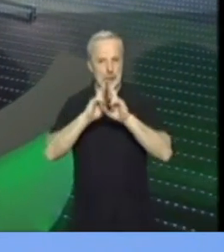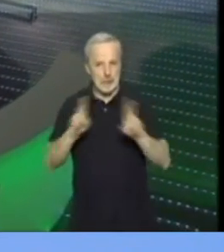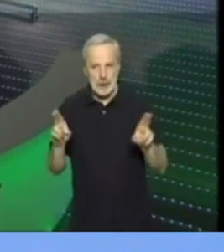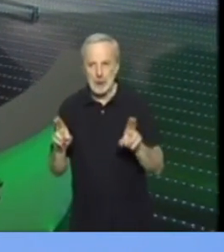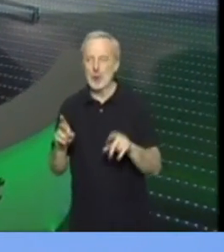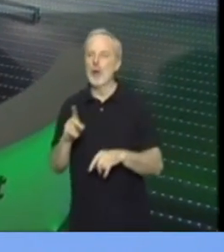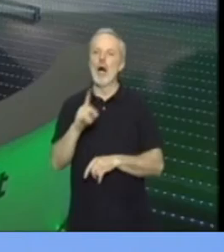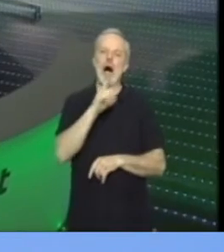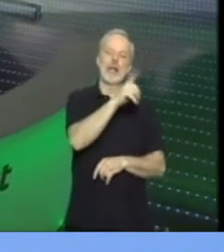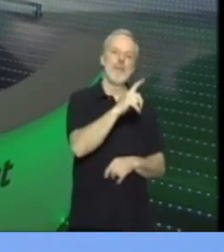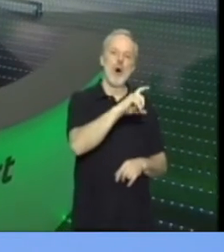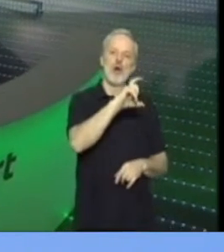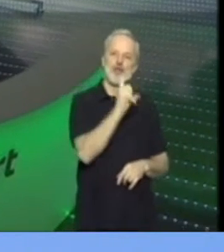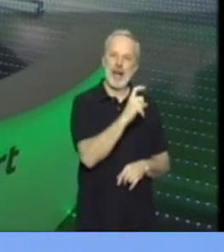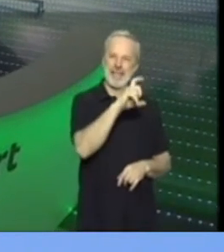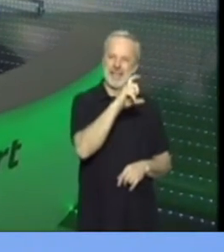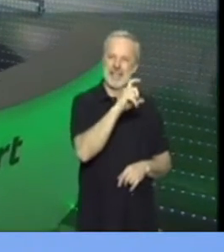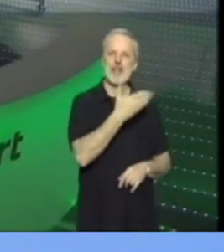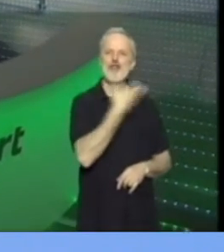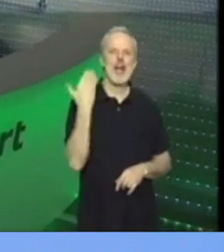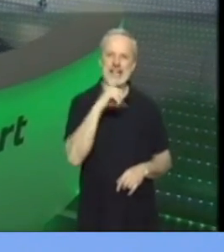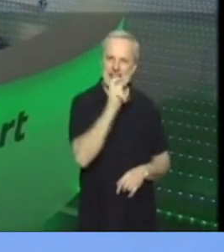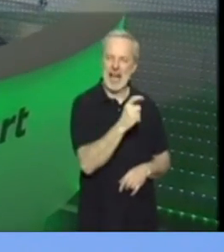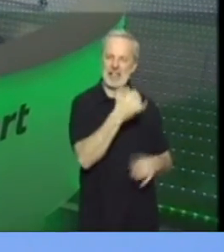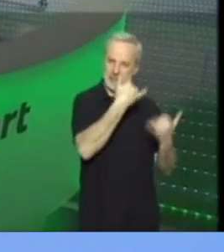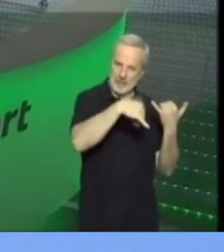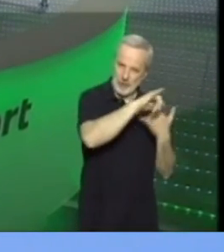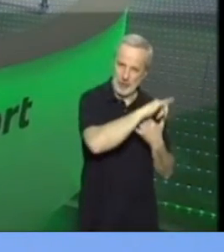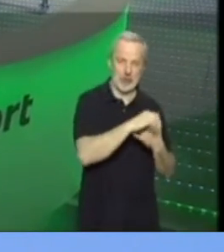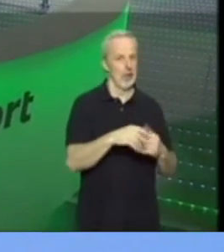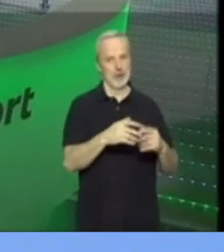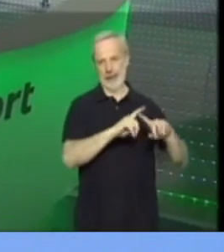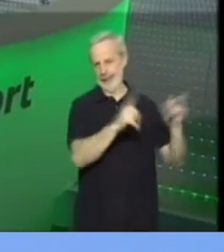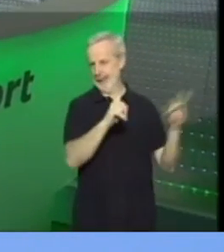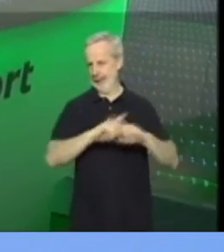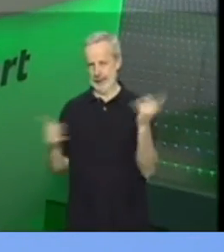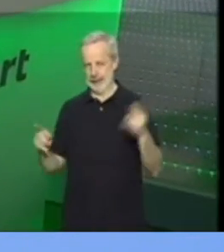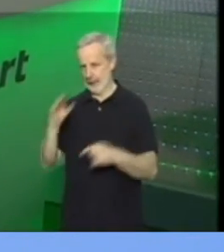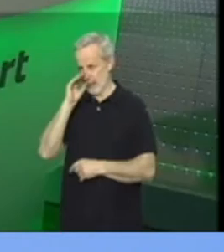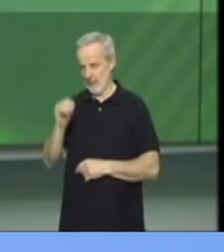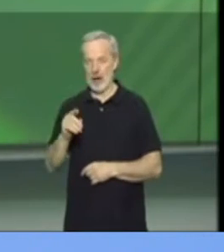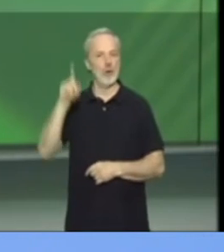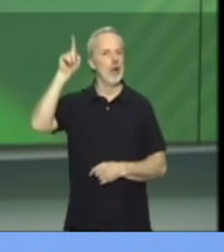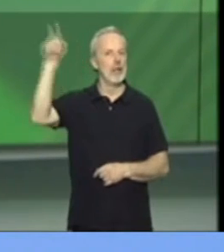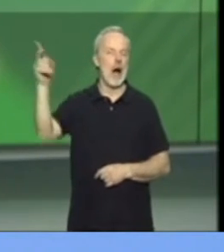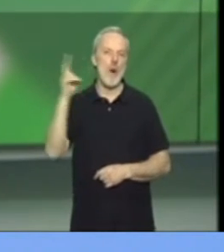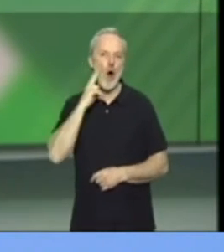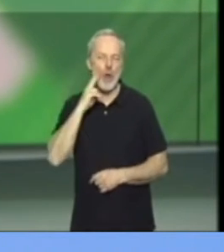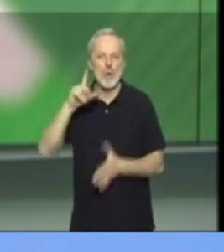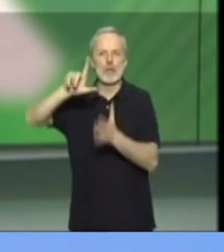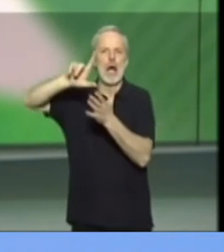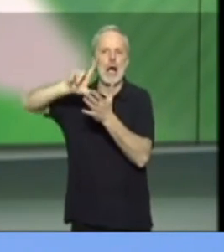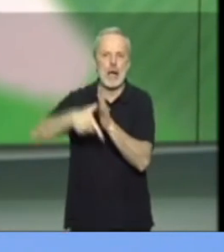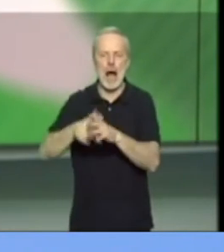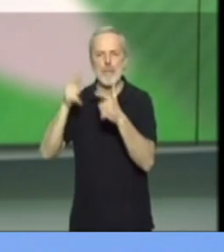se závody v ostatních regionech, tak ta podpora a už i tradice po 4 letech je znát a podpora samosprávy, ať už